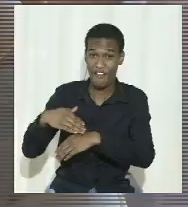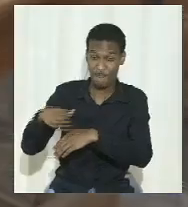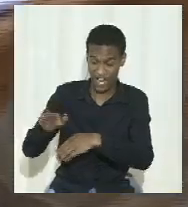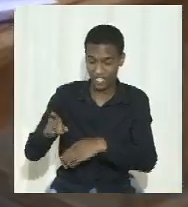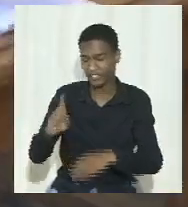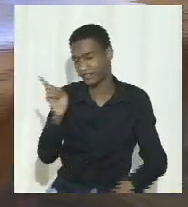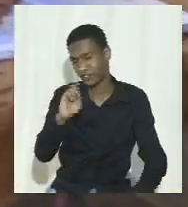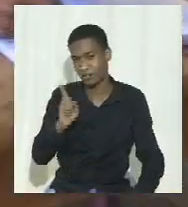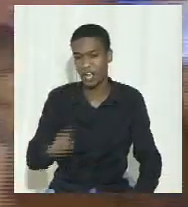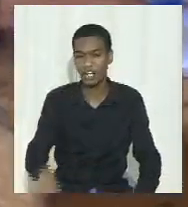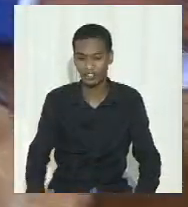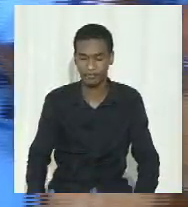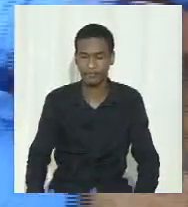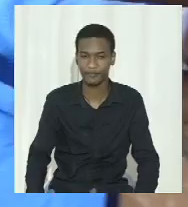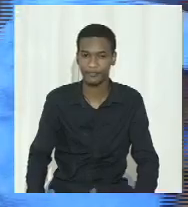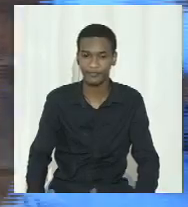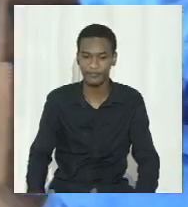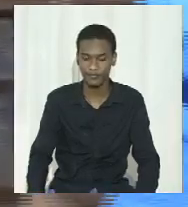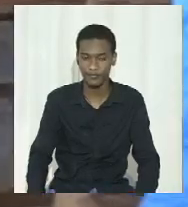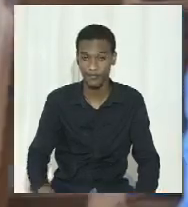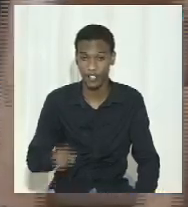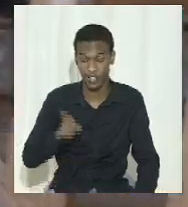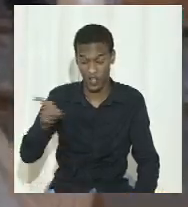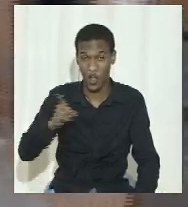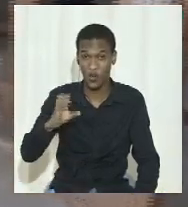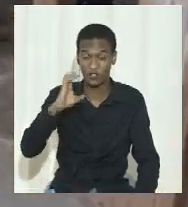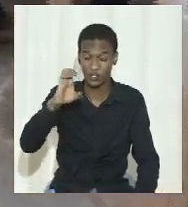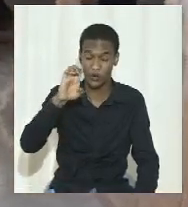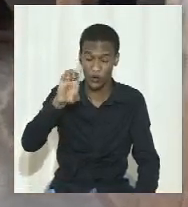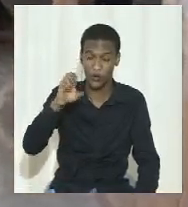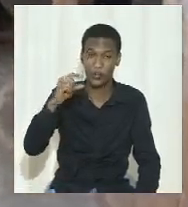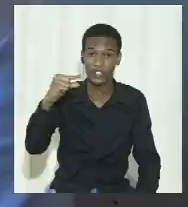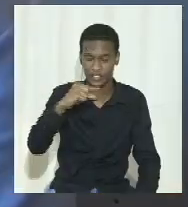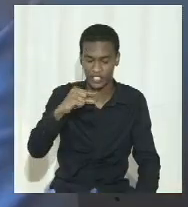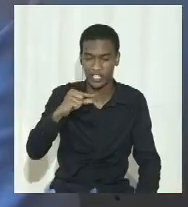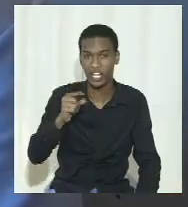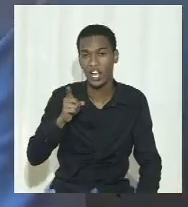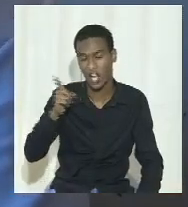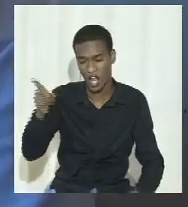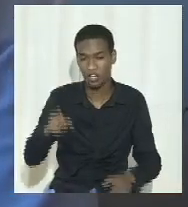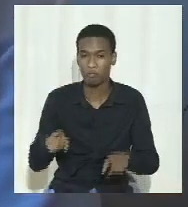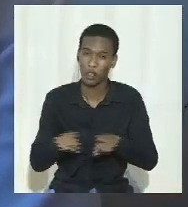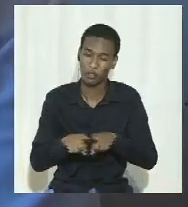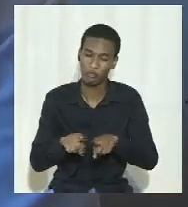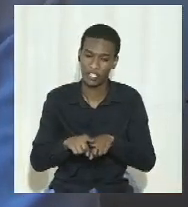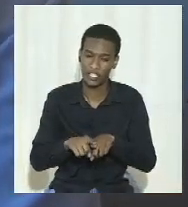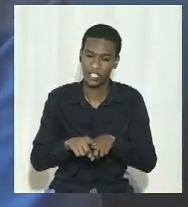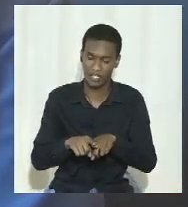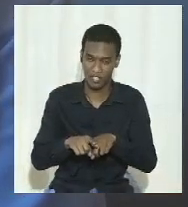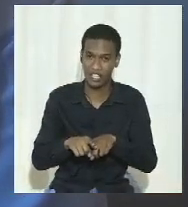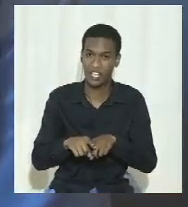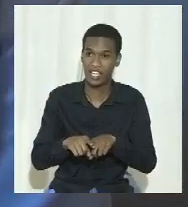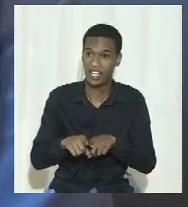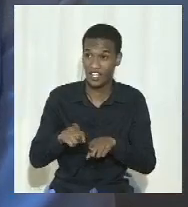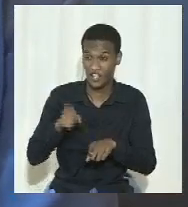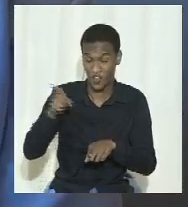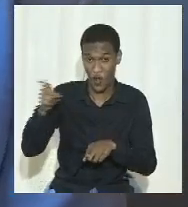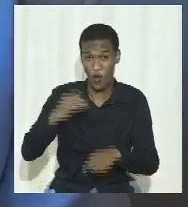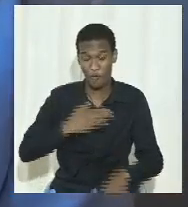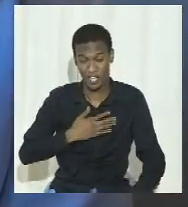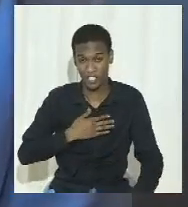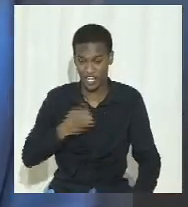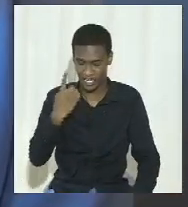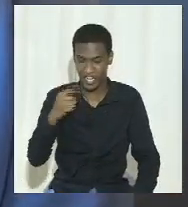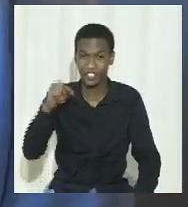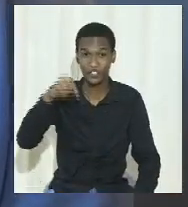ankizy. Isan'ireo mpianatra eto amin'ny CEG Antanimbaranandriana raha hifanantenana araka ny nambarany dia miova manomboka izao